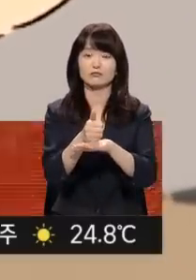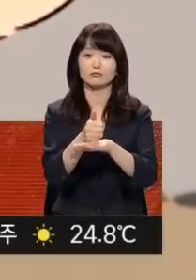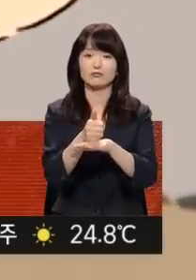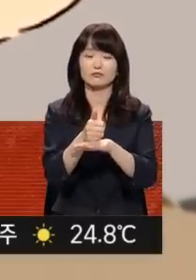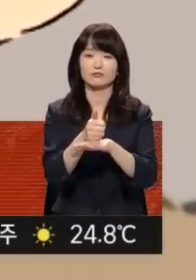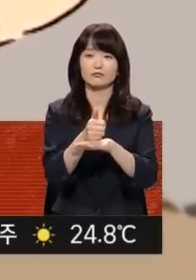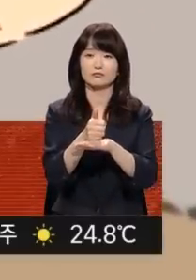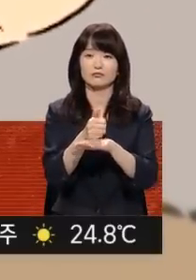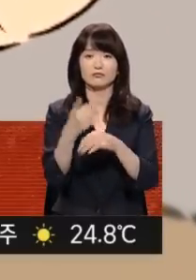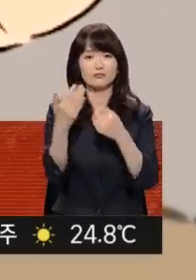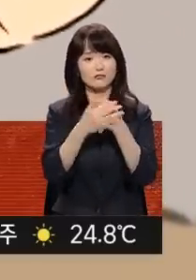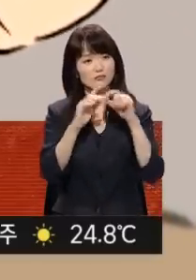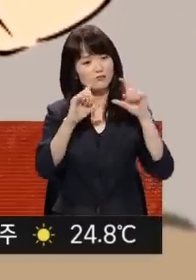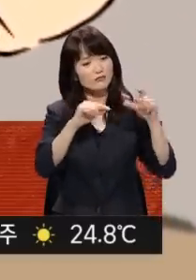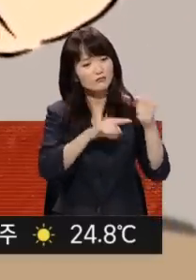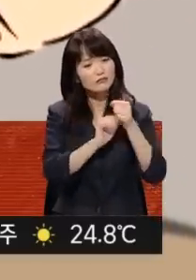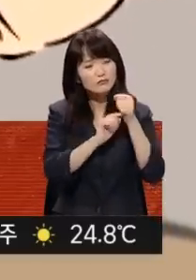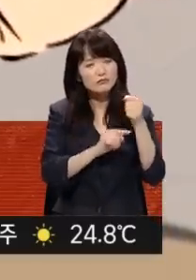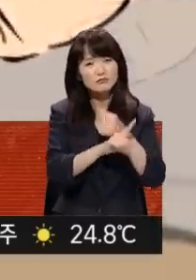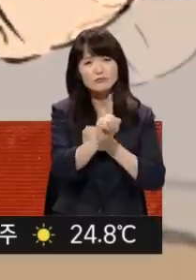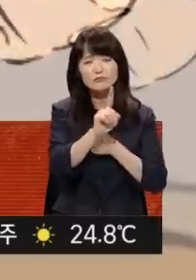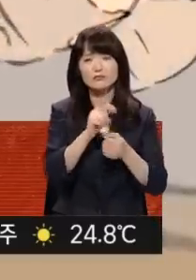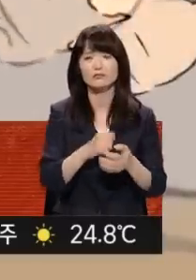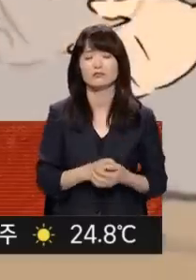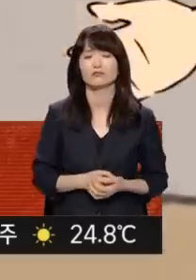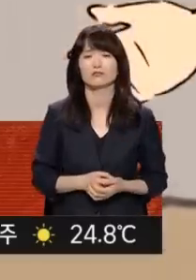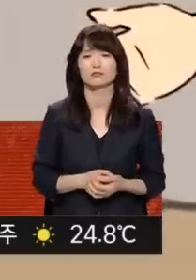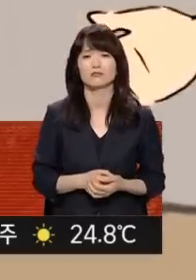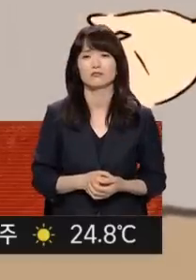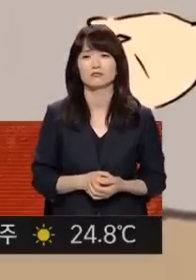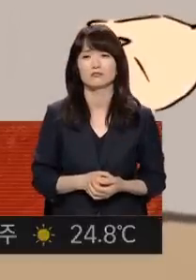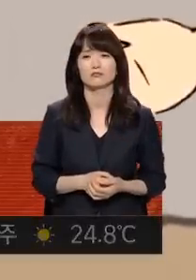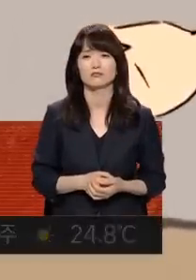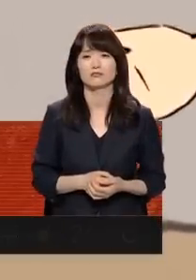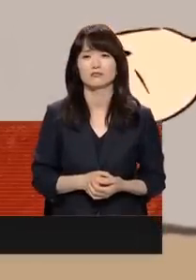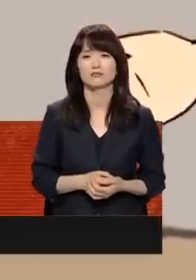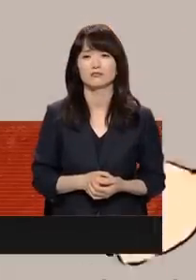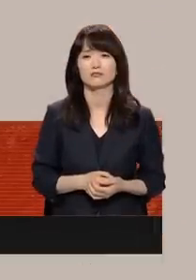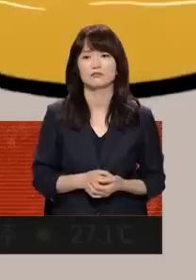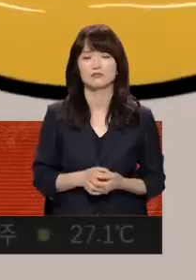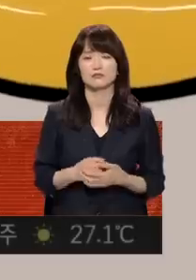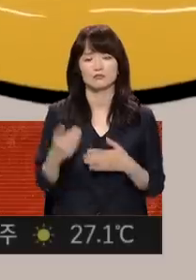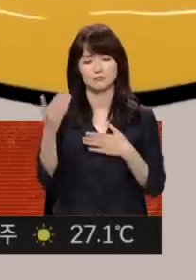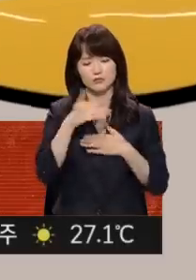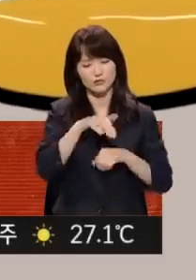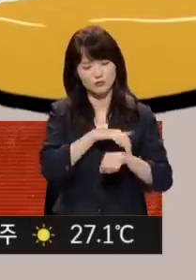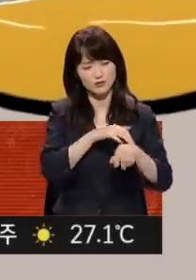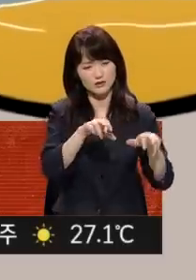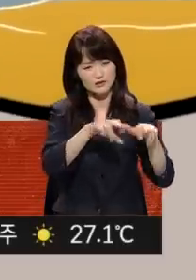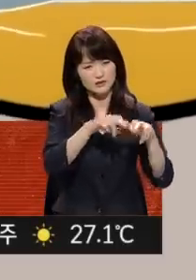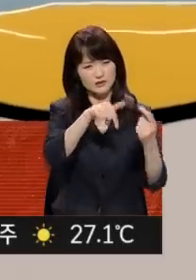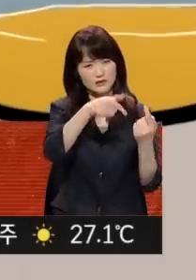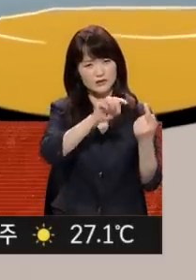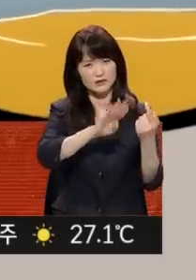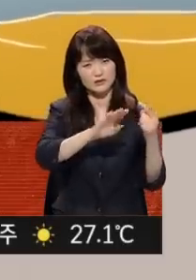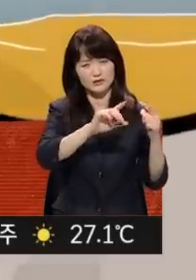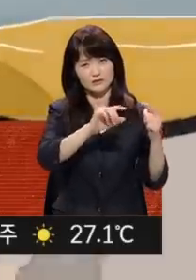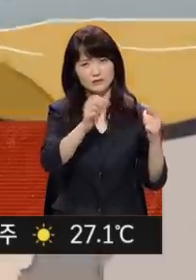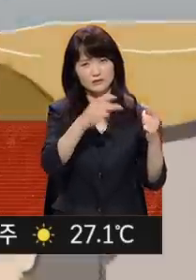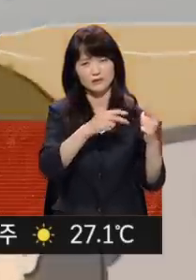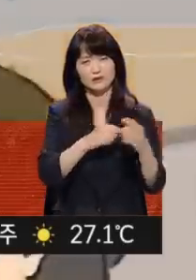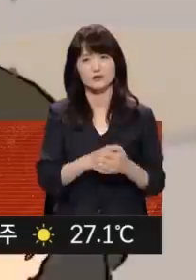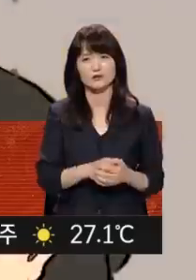집행해 나온 이유를 되짚어보면 조금 전에 양절 변호사 말씀하셨던 것처럼 지체장애 1급이고 욕창으로 건강에 좋지 않다인 거